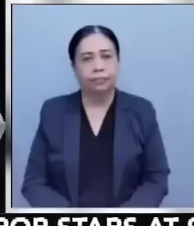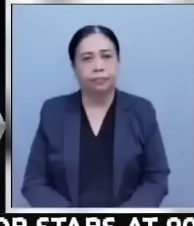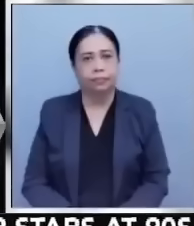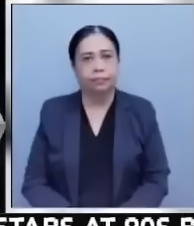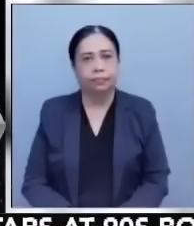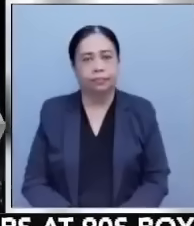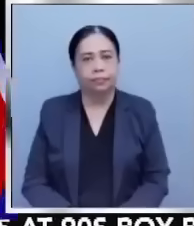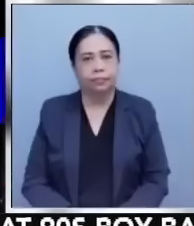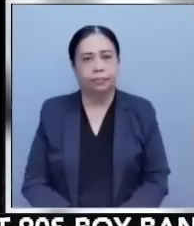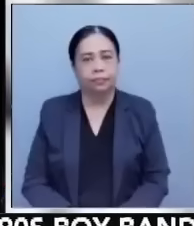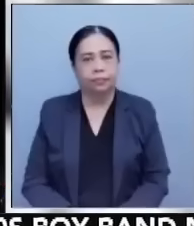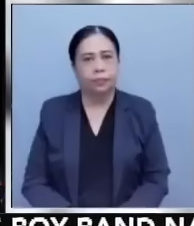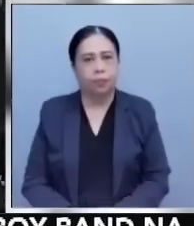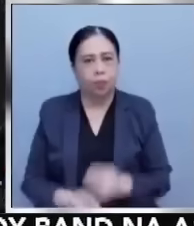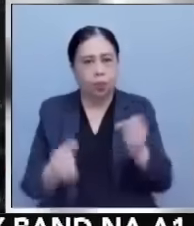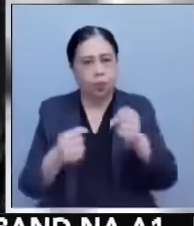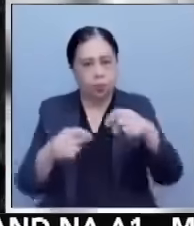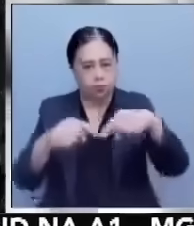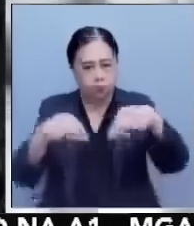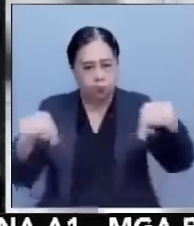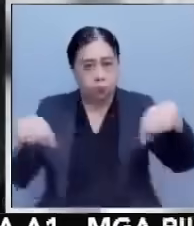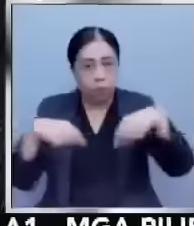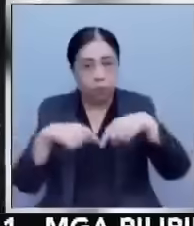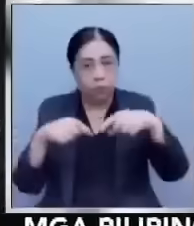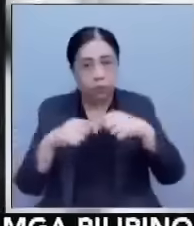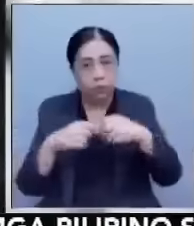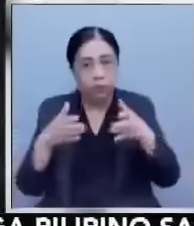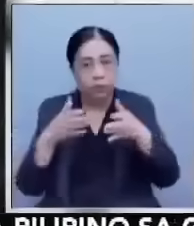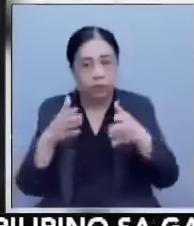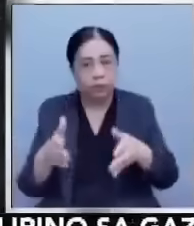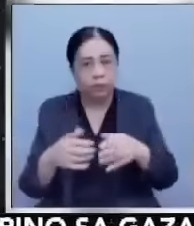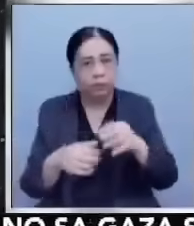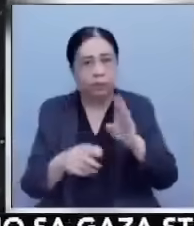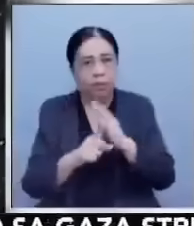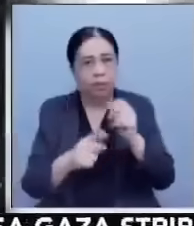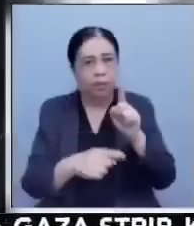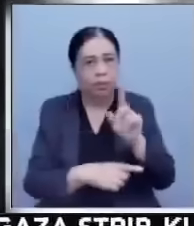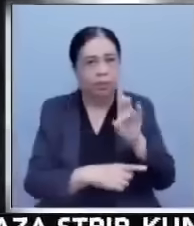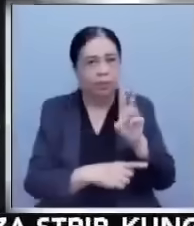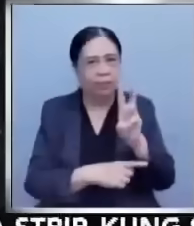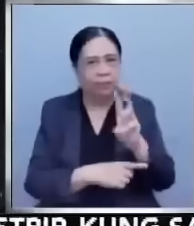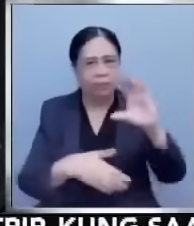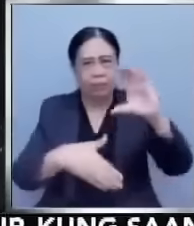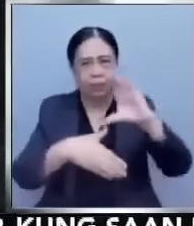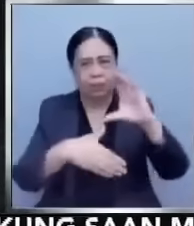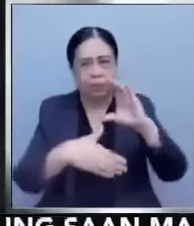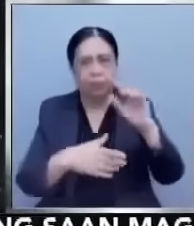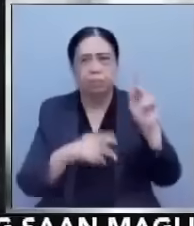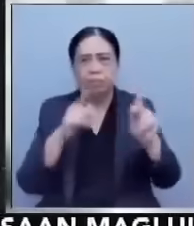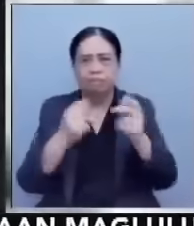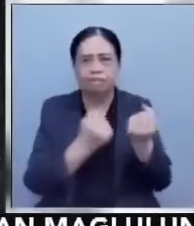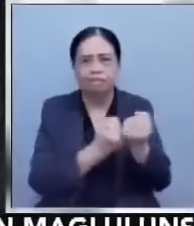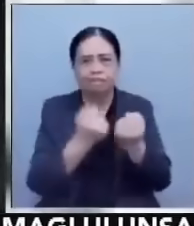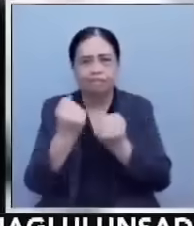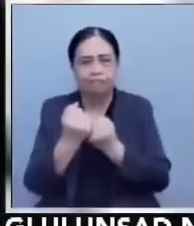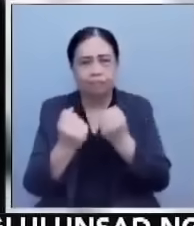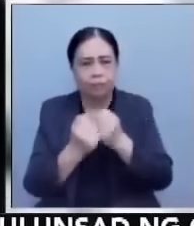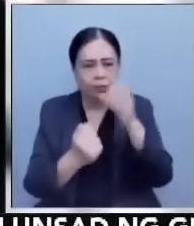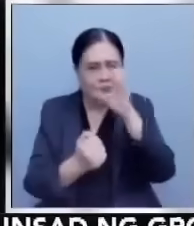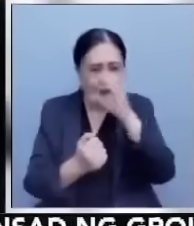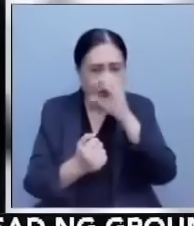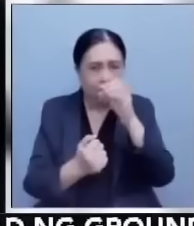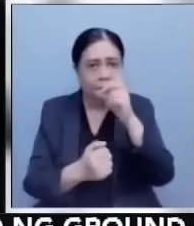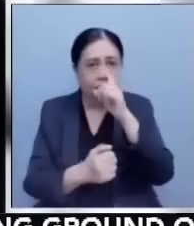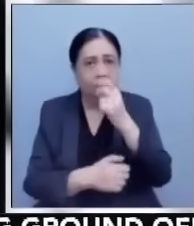Sa maliit na butas na ito, sa kalsada sa Barangay 176 Caloocan, nagtulong-tulong ang mga rescuer para mahanap ang 3 taong gulang na